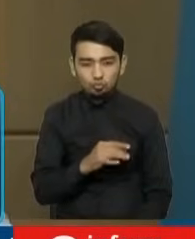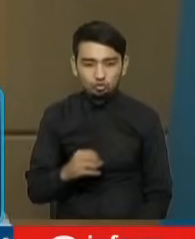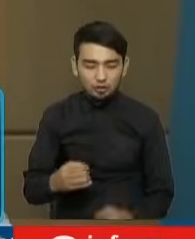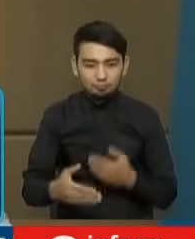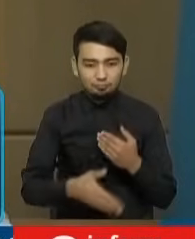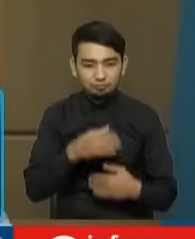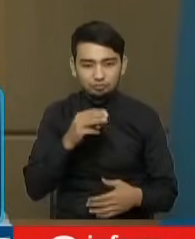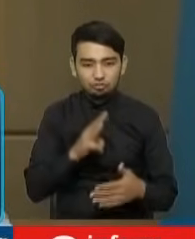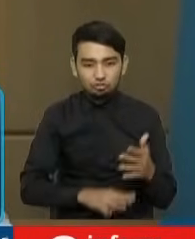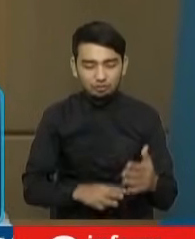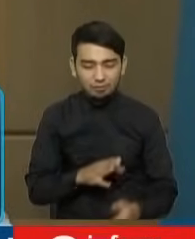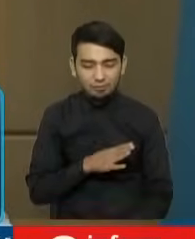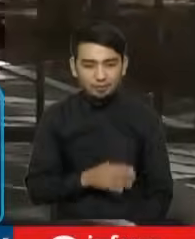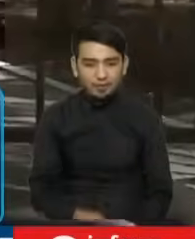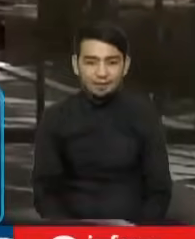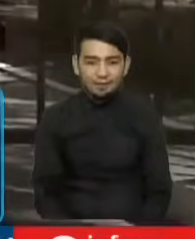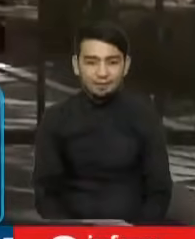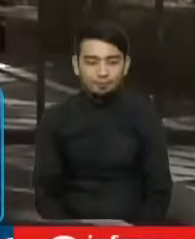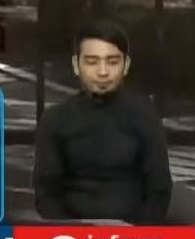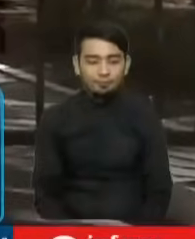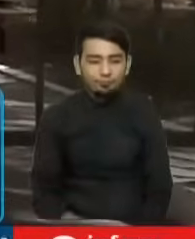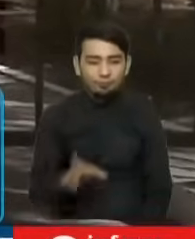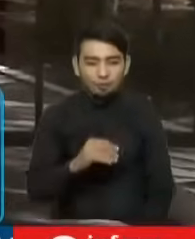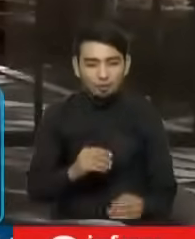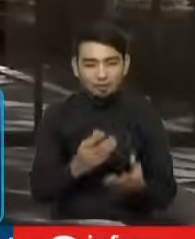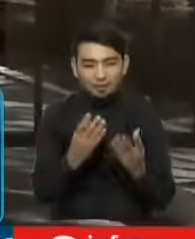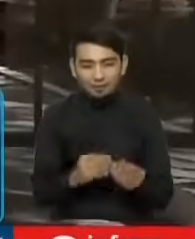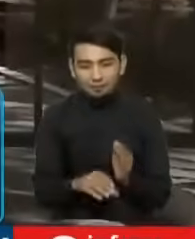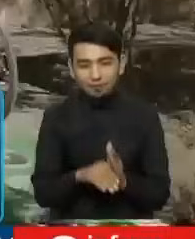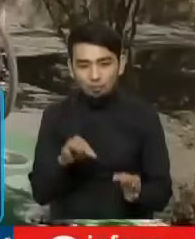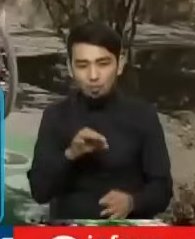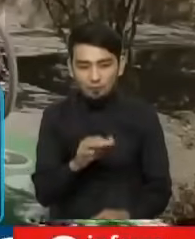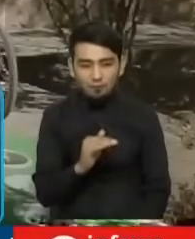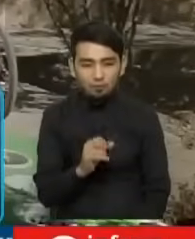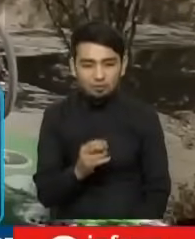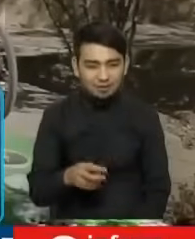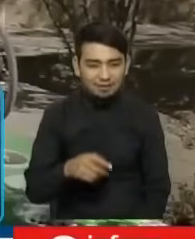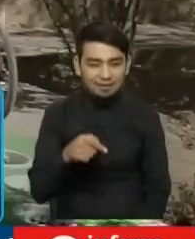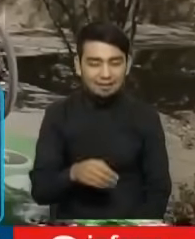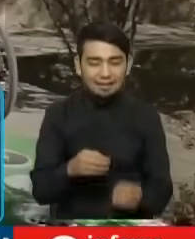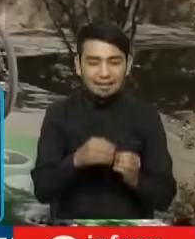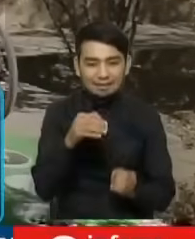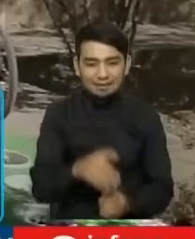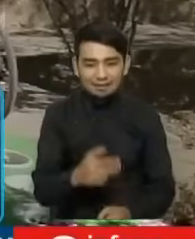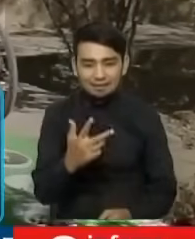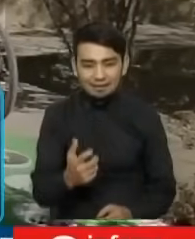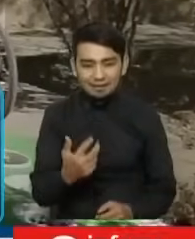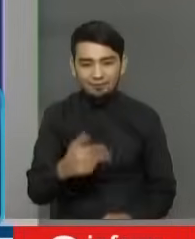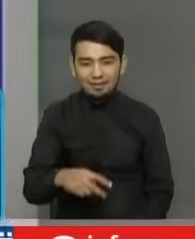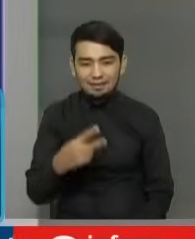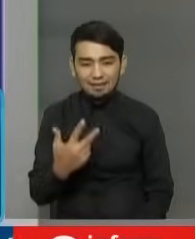к административной ответственности. А всего в день референдума будет функционировать 10 323 участка.